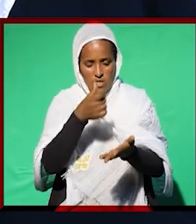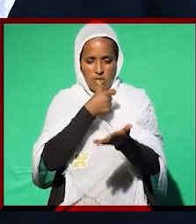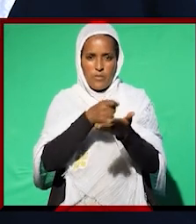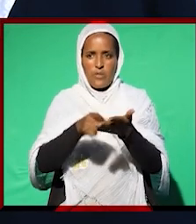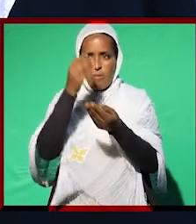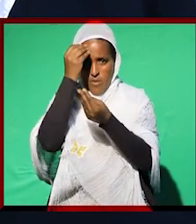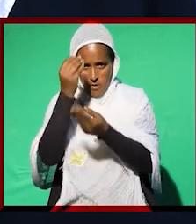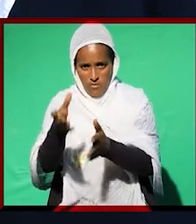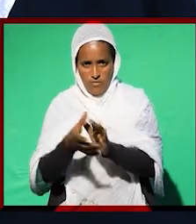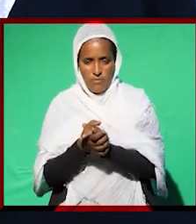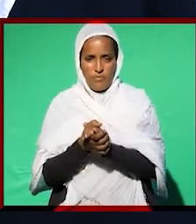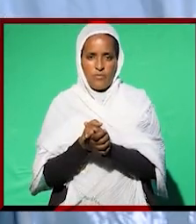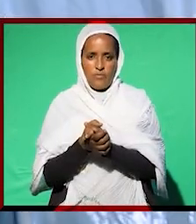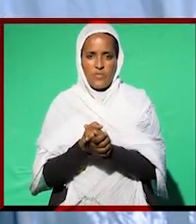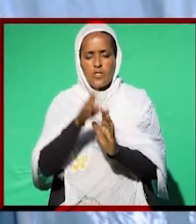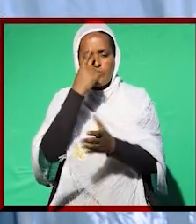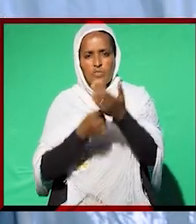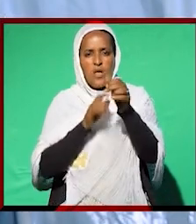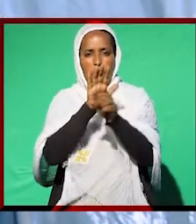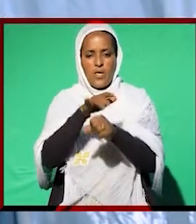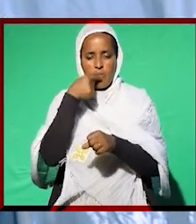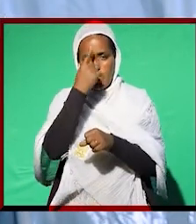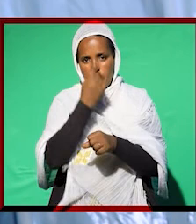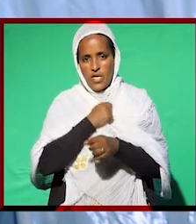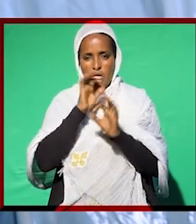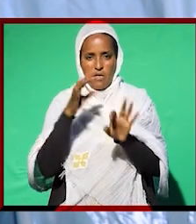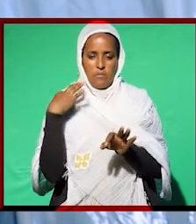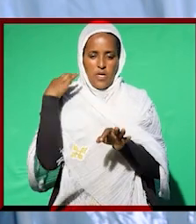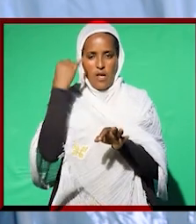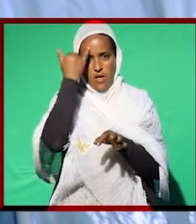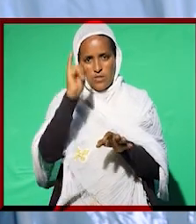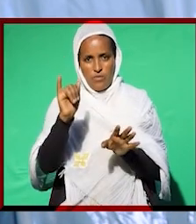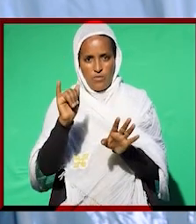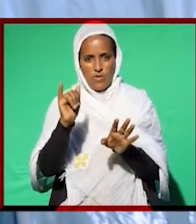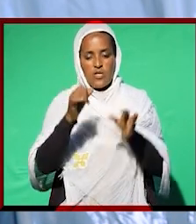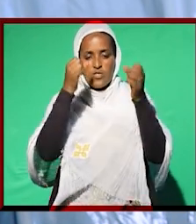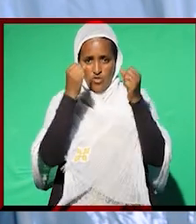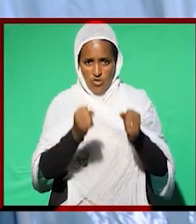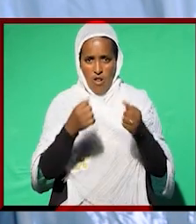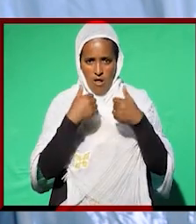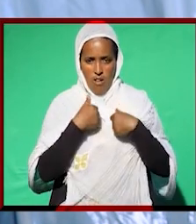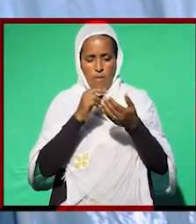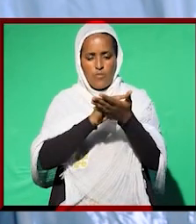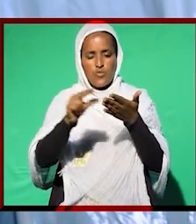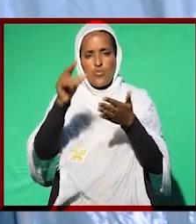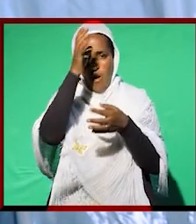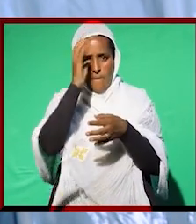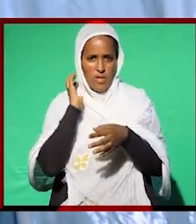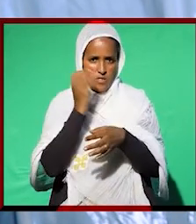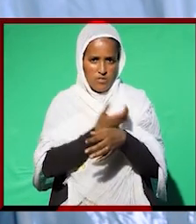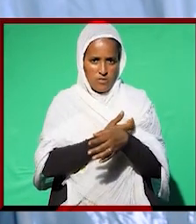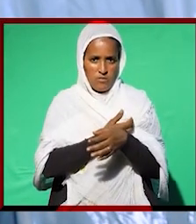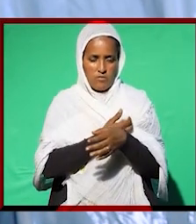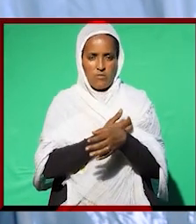ወይም በማሳሰቢያ ደብዳቤ ብቻ ይበቃል የሚል እምነት የለኝም። የግል እምነት ቢቻል ቢቻል በብፁዕ